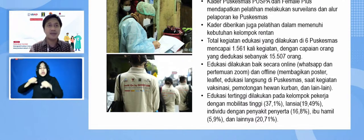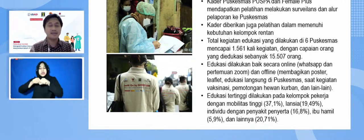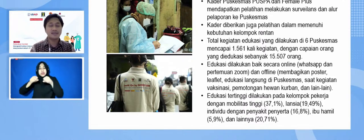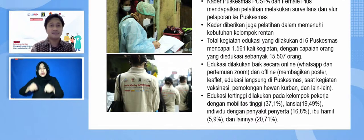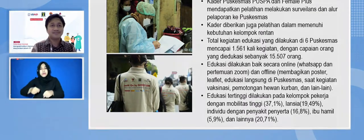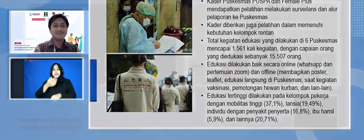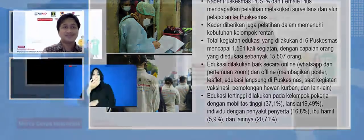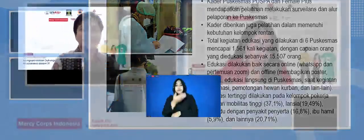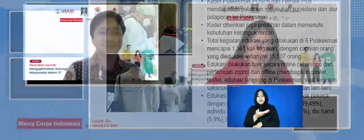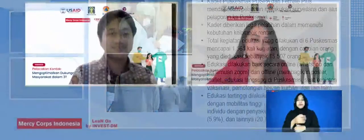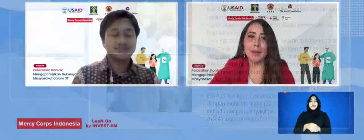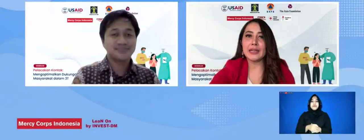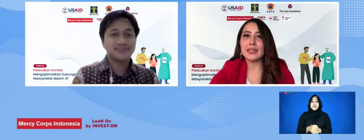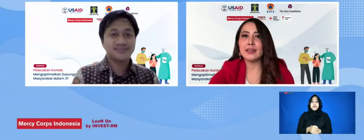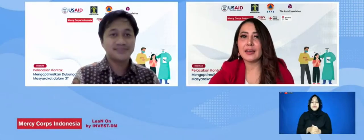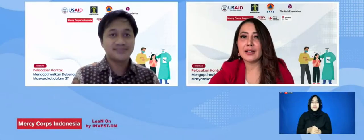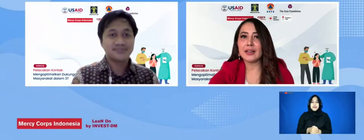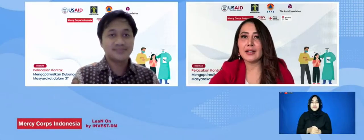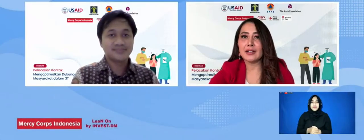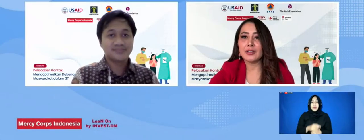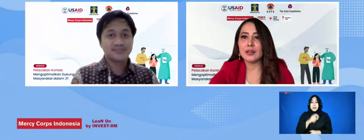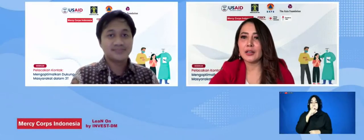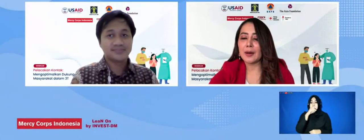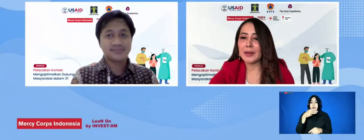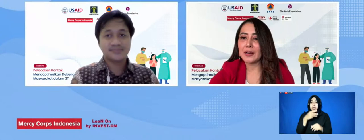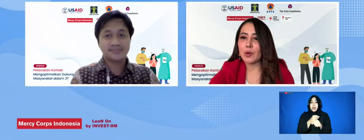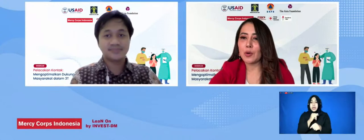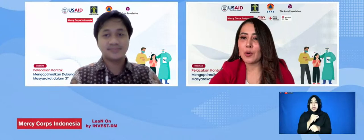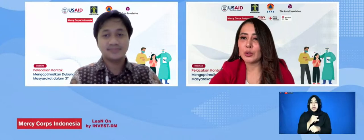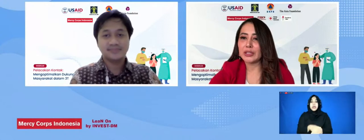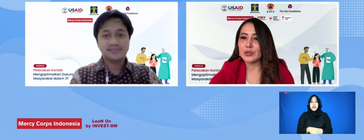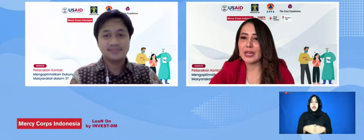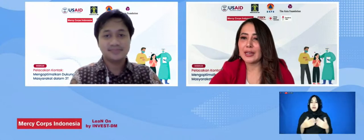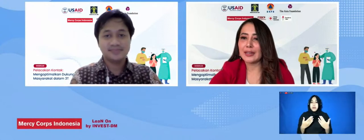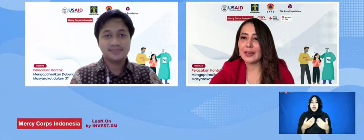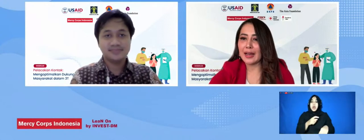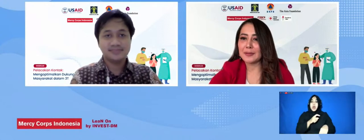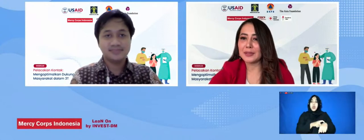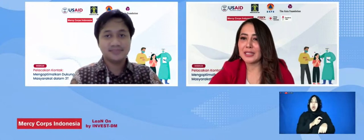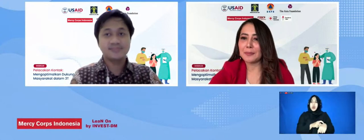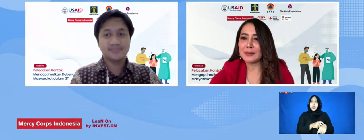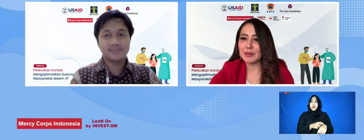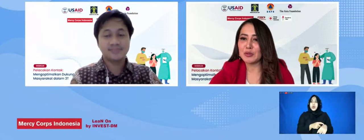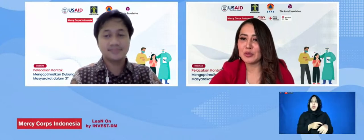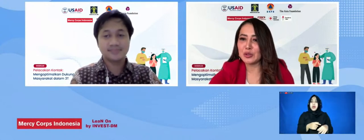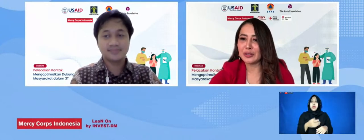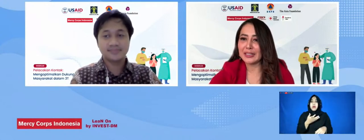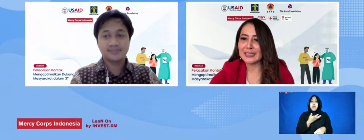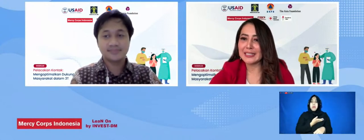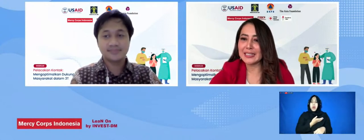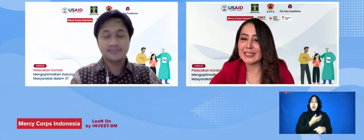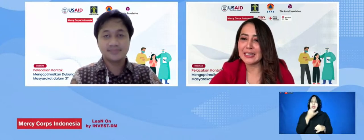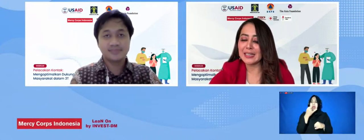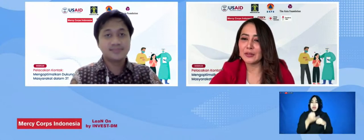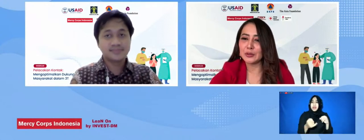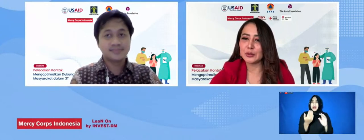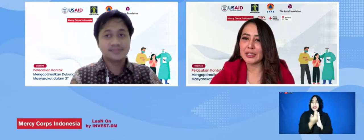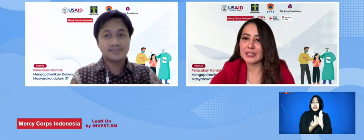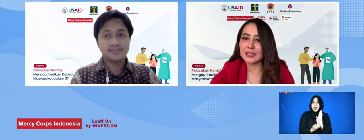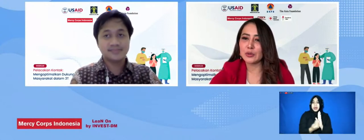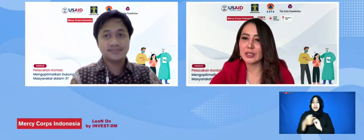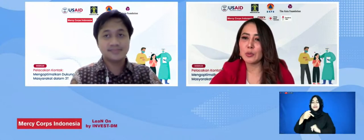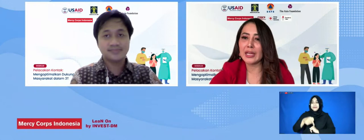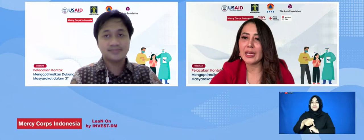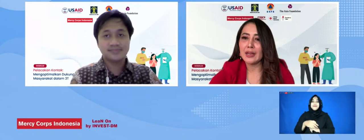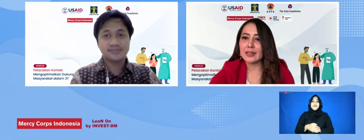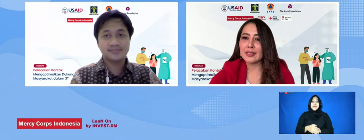ke depan. Nah, sekaligus ini Pak Egy, karena waktu kita sudah akan mencapai di penghujung sesi ini, untuk